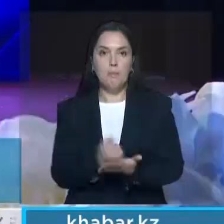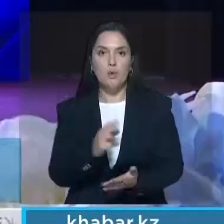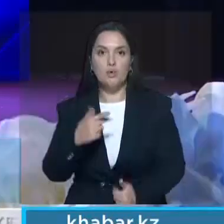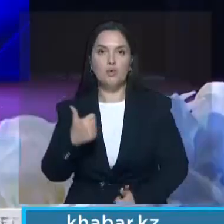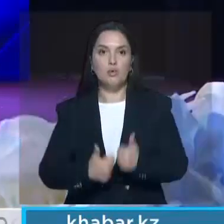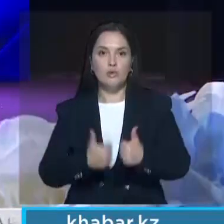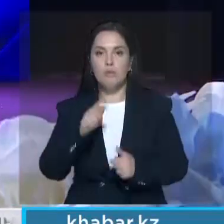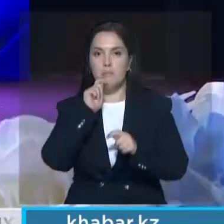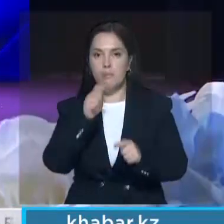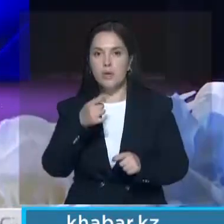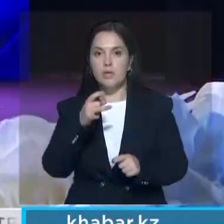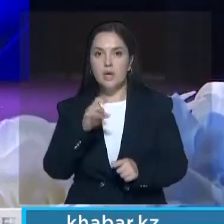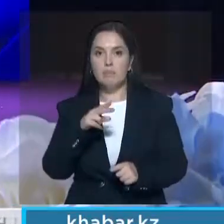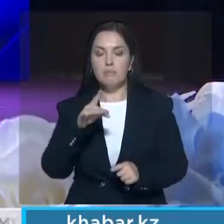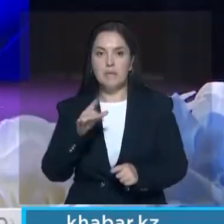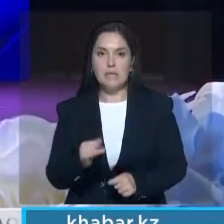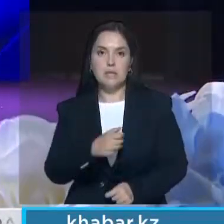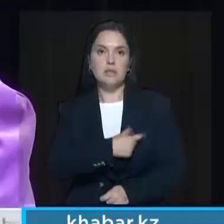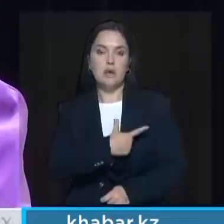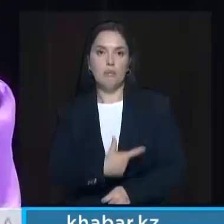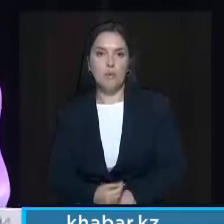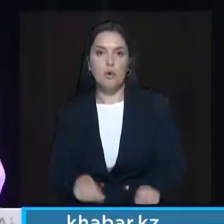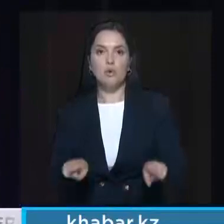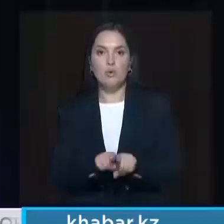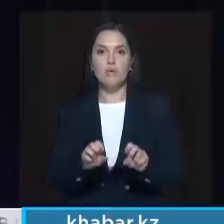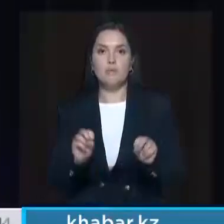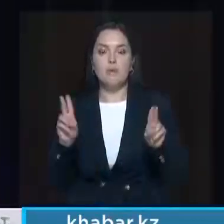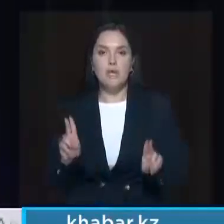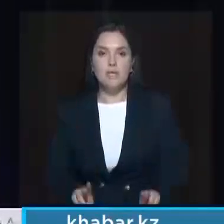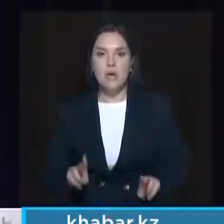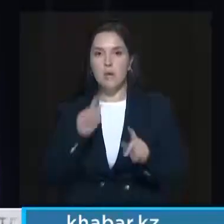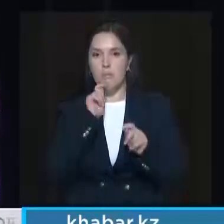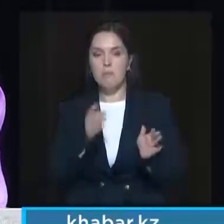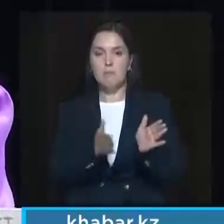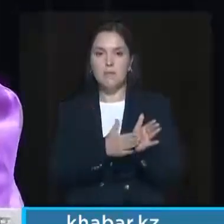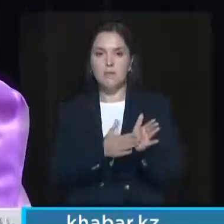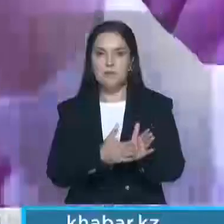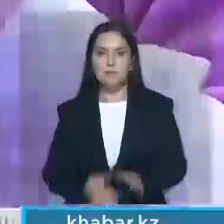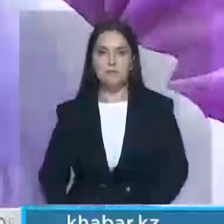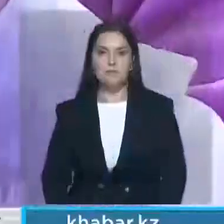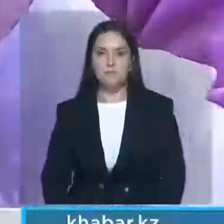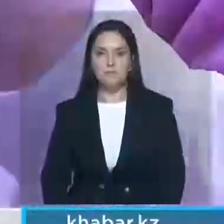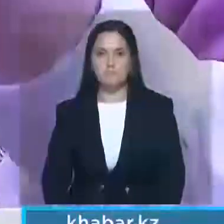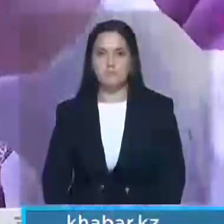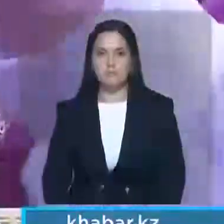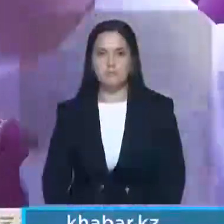победители конкурса будут награждены гран-при и дипломами также предусмотрены специальные поощрительные призы